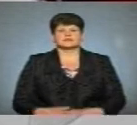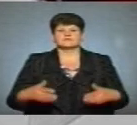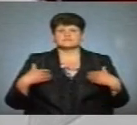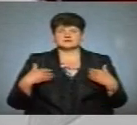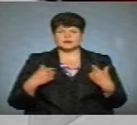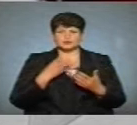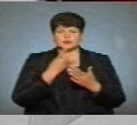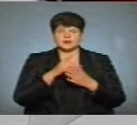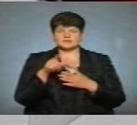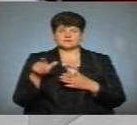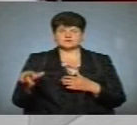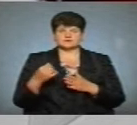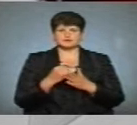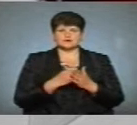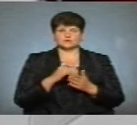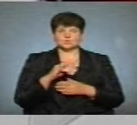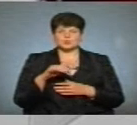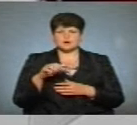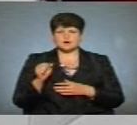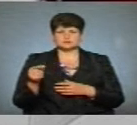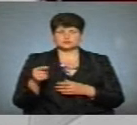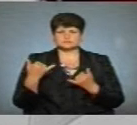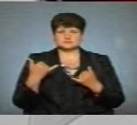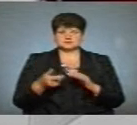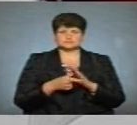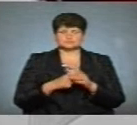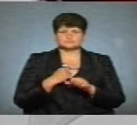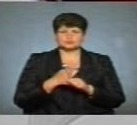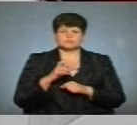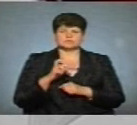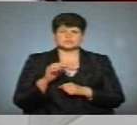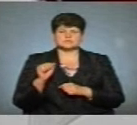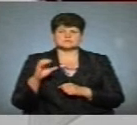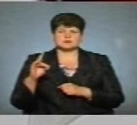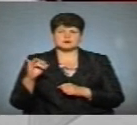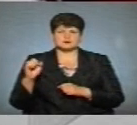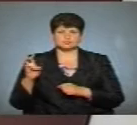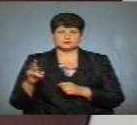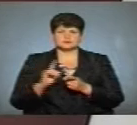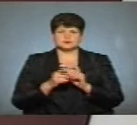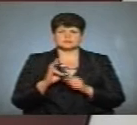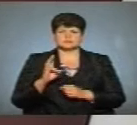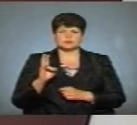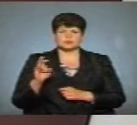Вітаю глядачів телеканалу ЮА Тернопіль. В ефірі новини. У студії Богдана Сарабун. Сурдопереклад Надія Коцовська.